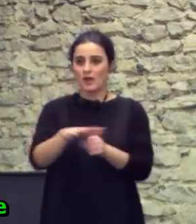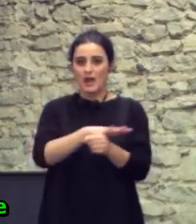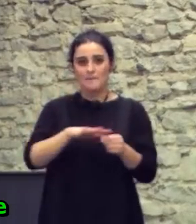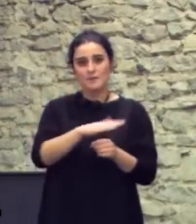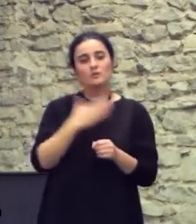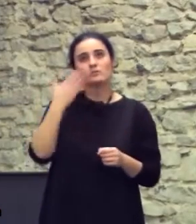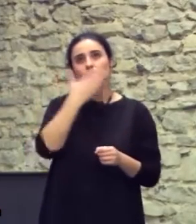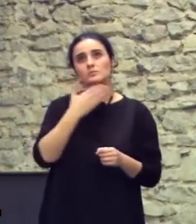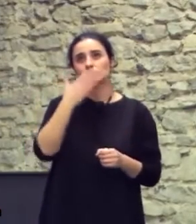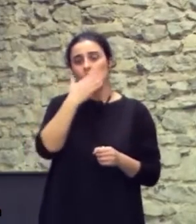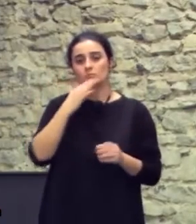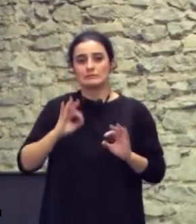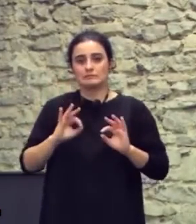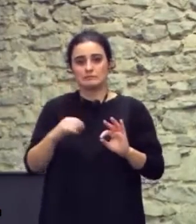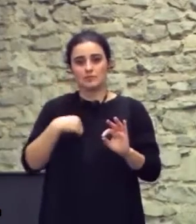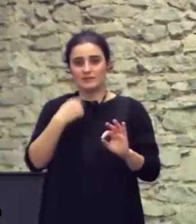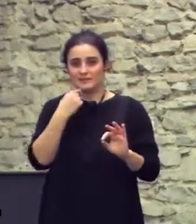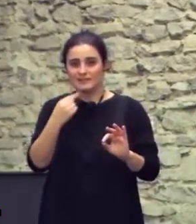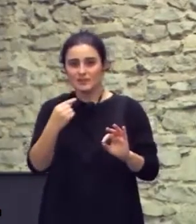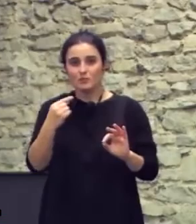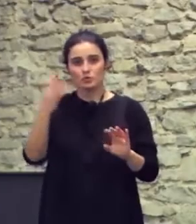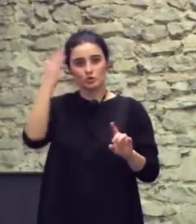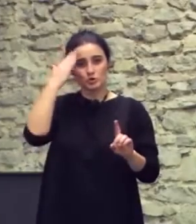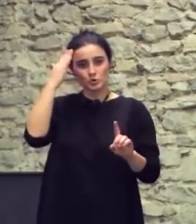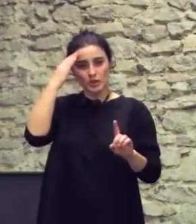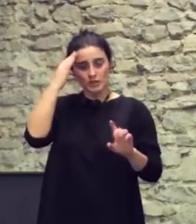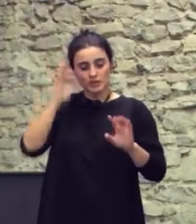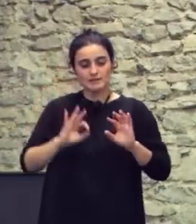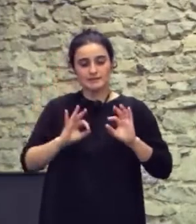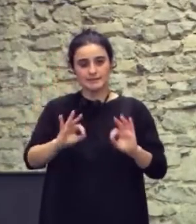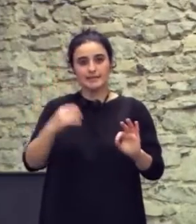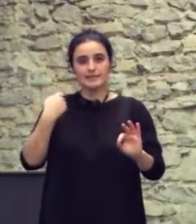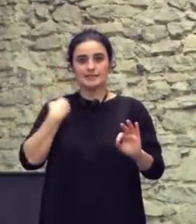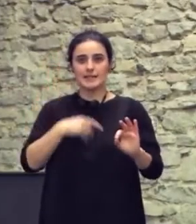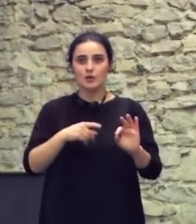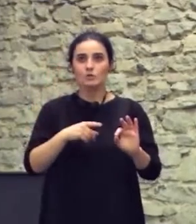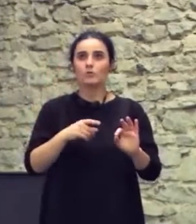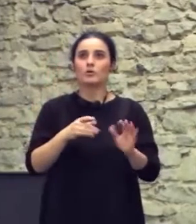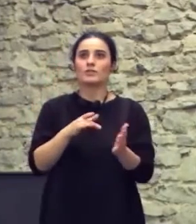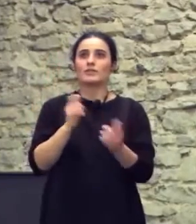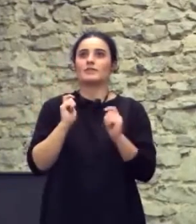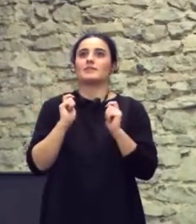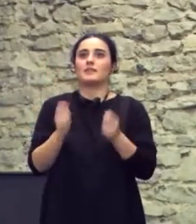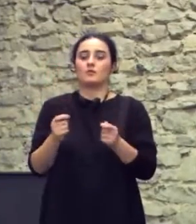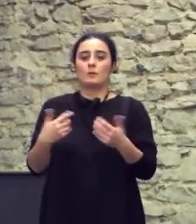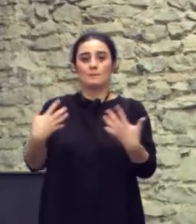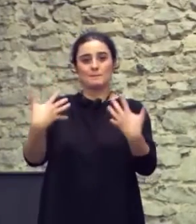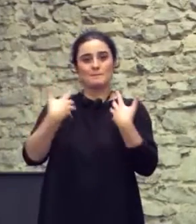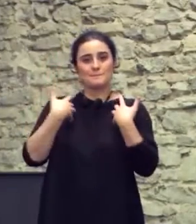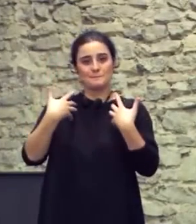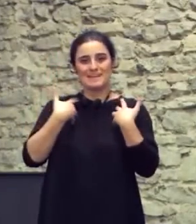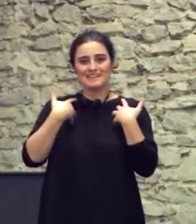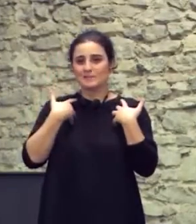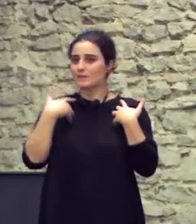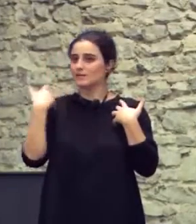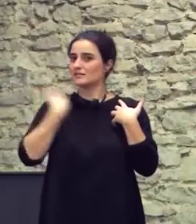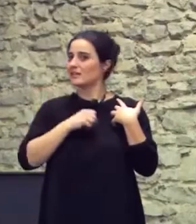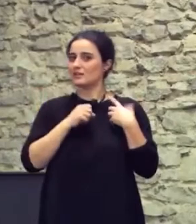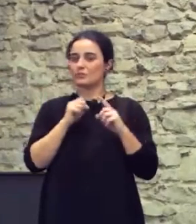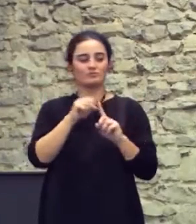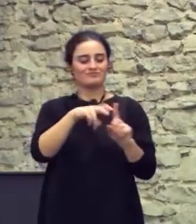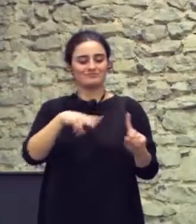nuke, sujetu zehatzak patologizatzen dituela, alde batetik biktima bezala bakarrik ikusteko joera bat